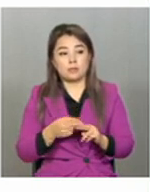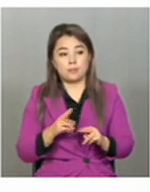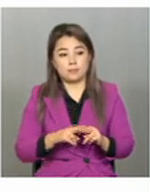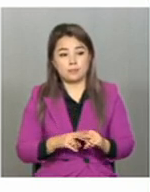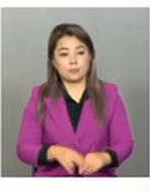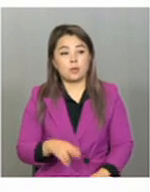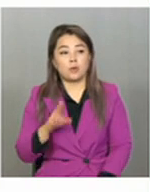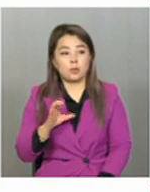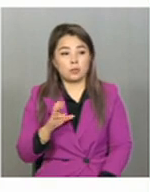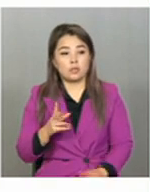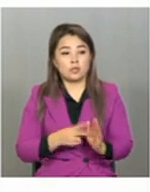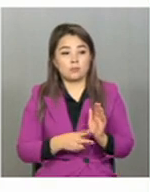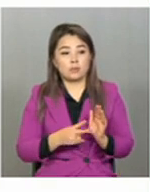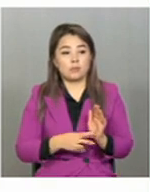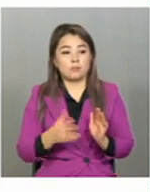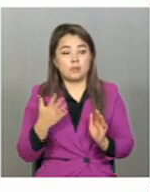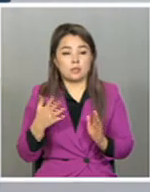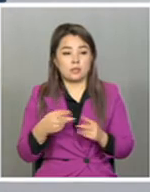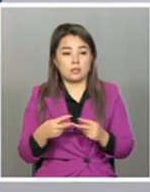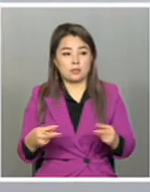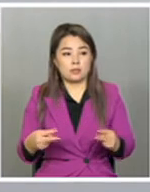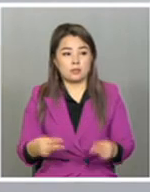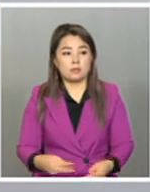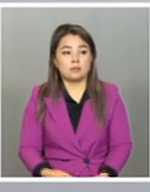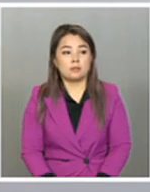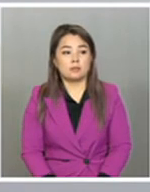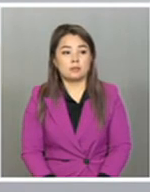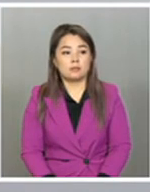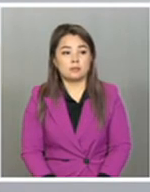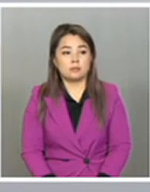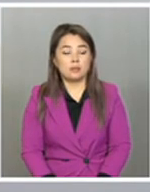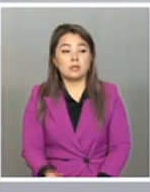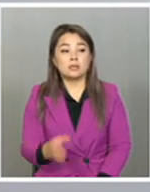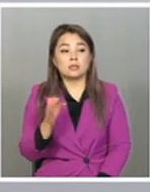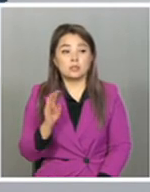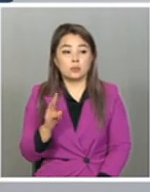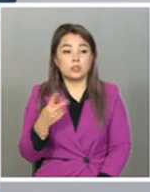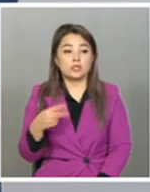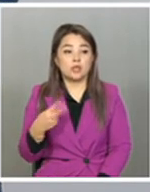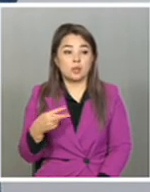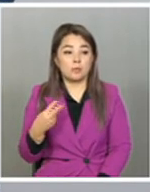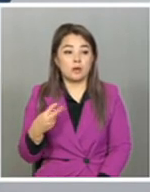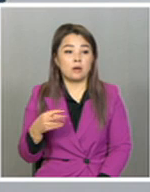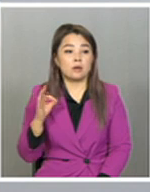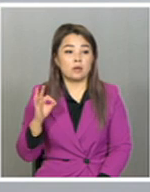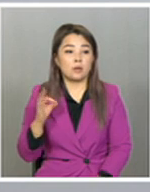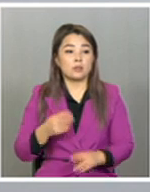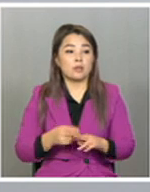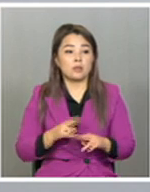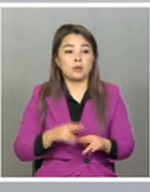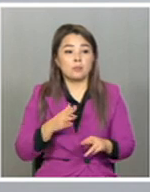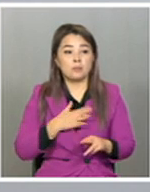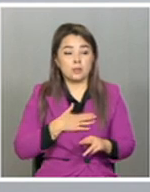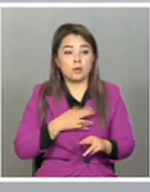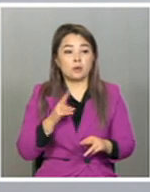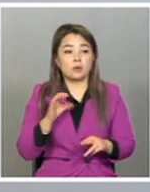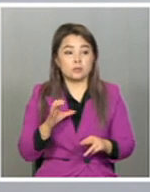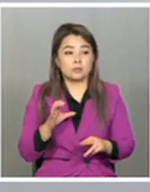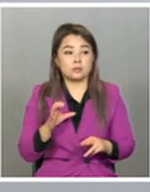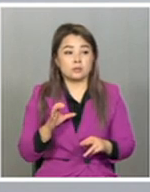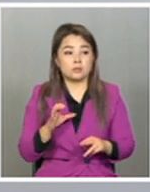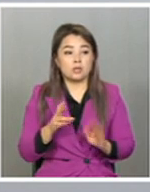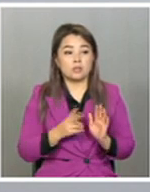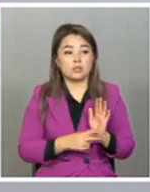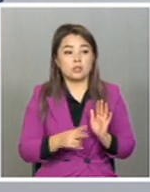косинус 15 градусқа тең. Синус 20 градус, бізде косинус